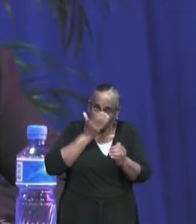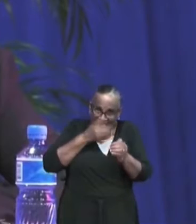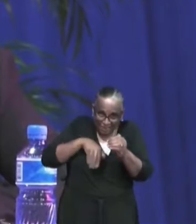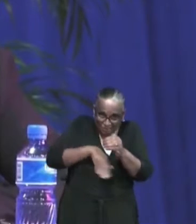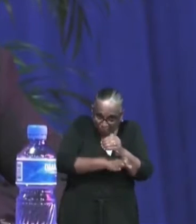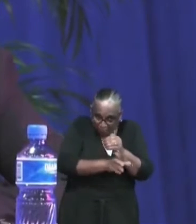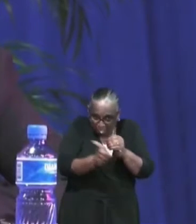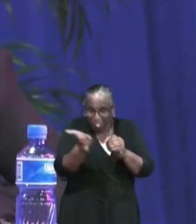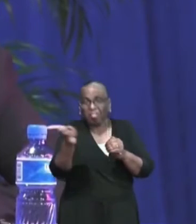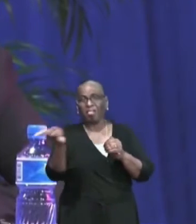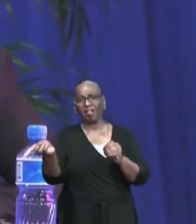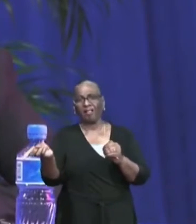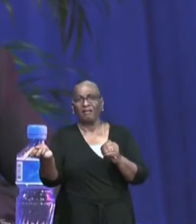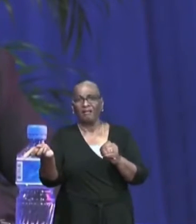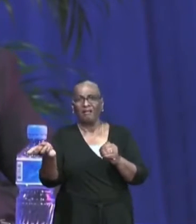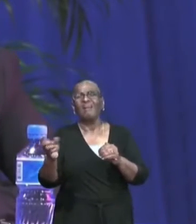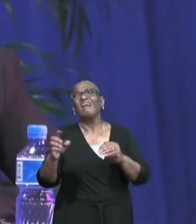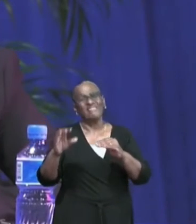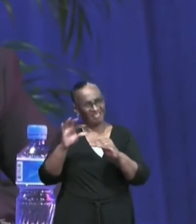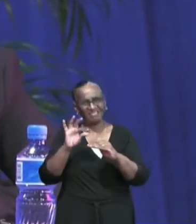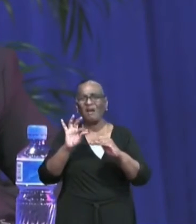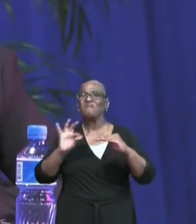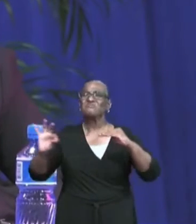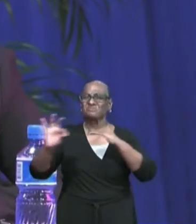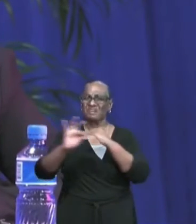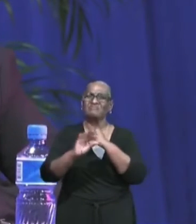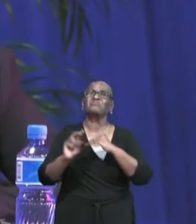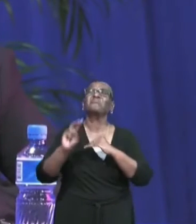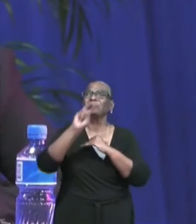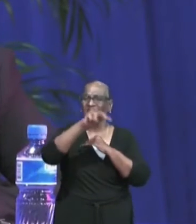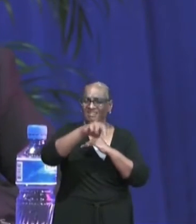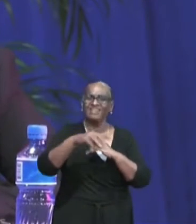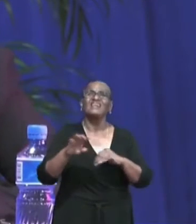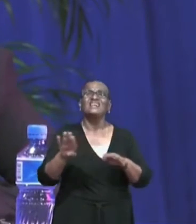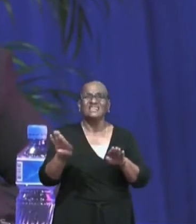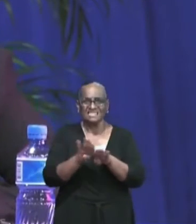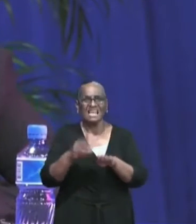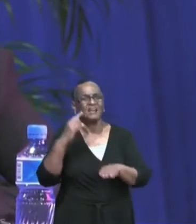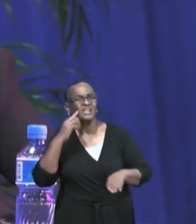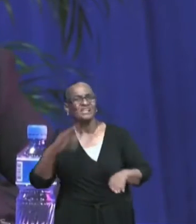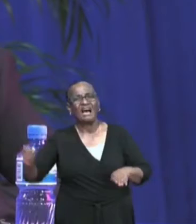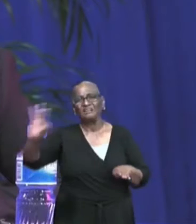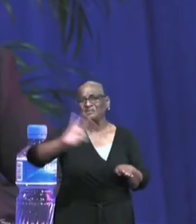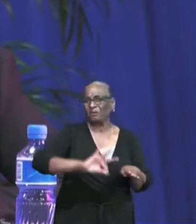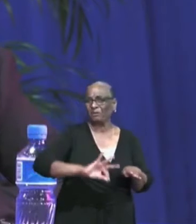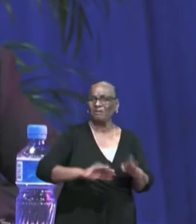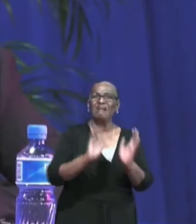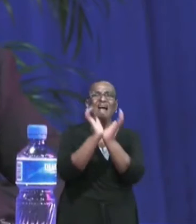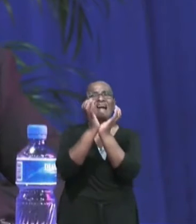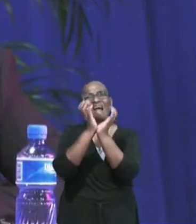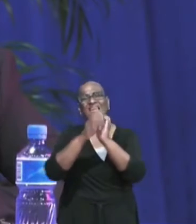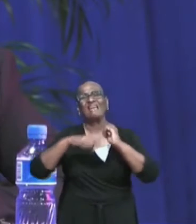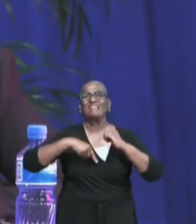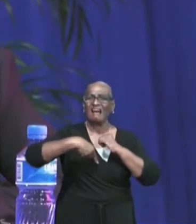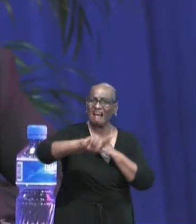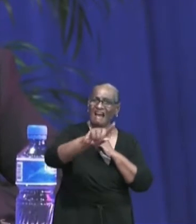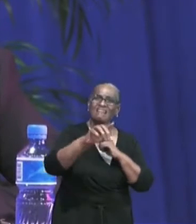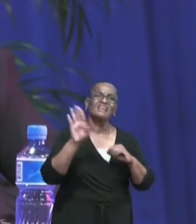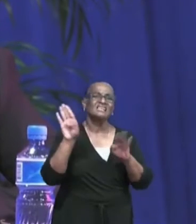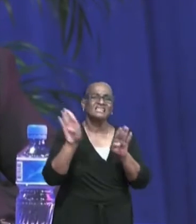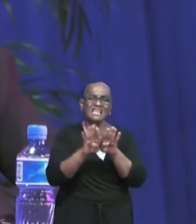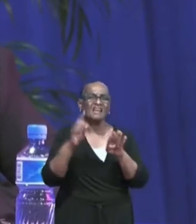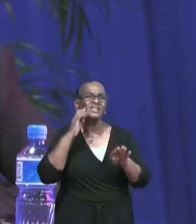een borrel vinden. En naar Frans-Guyana gaan en dezelfde dag weer terugkomen. Naar Saint-Laurent gaan en dezelfde dag